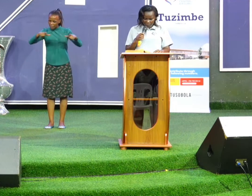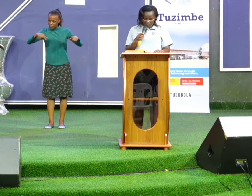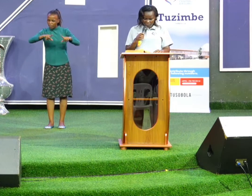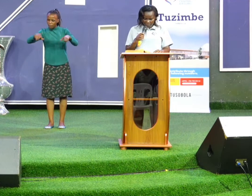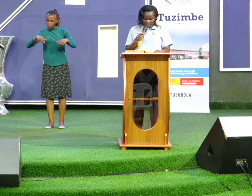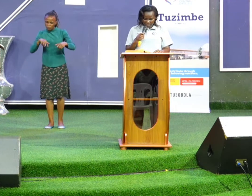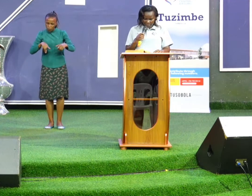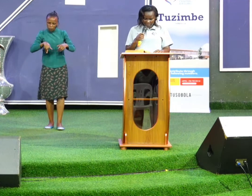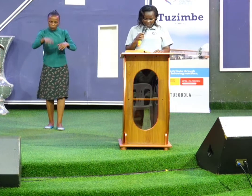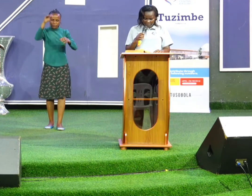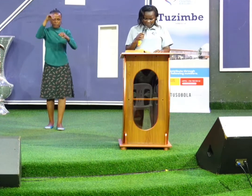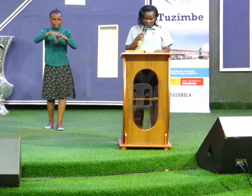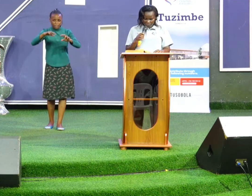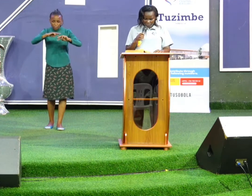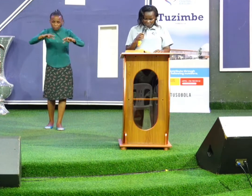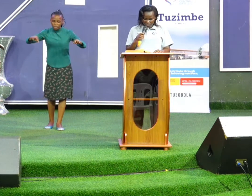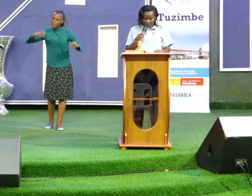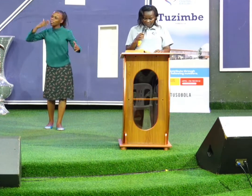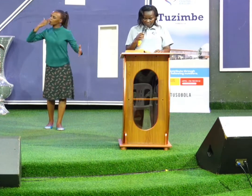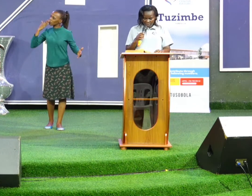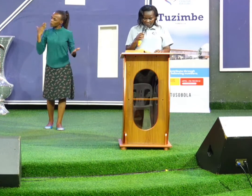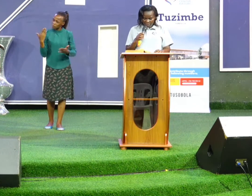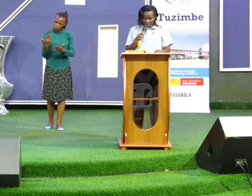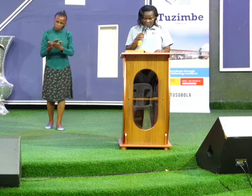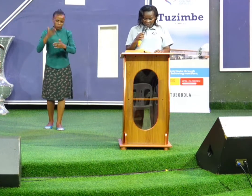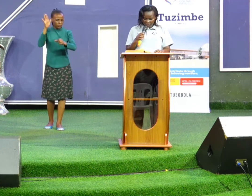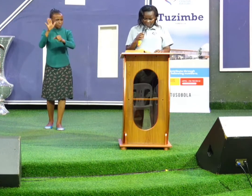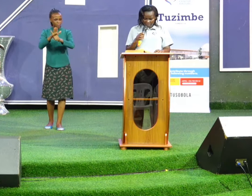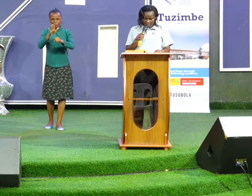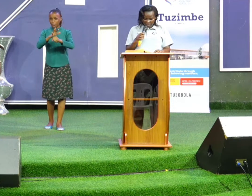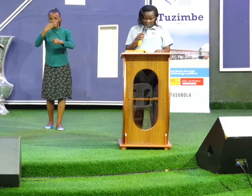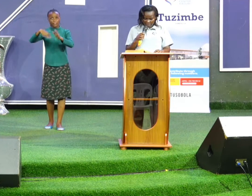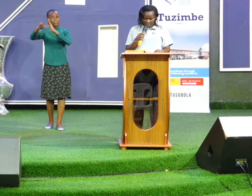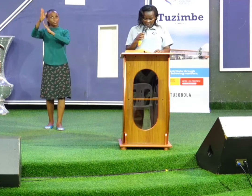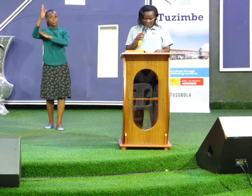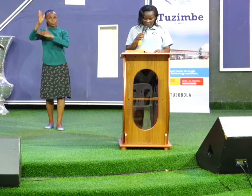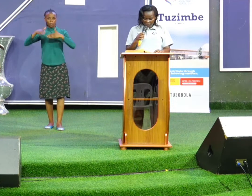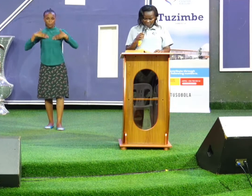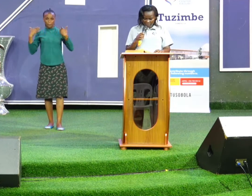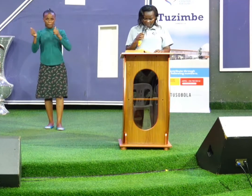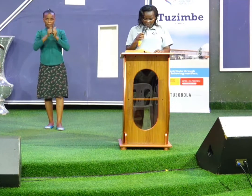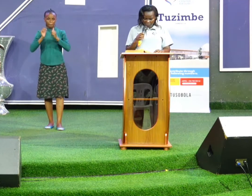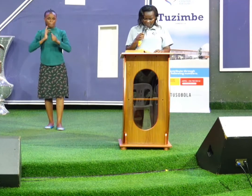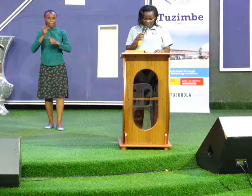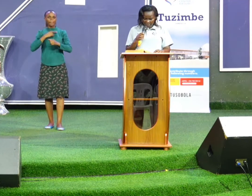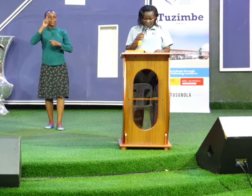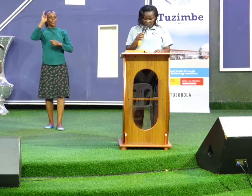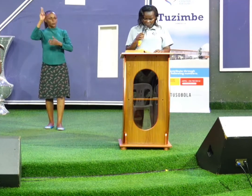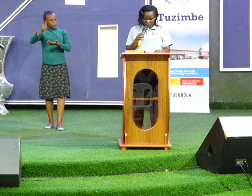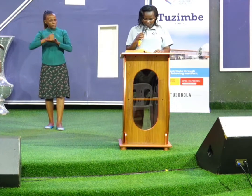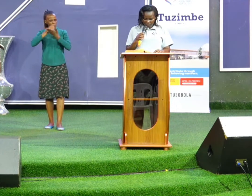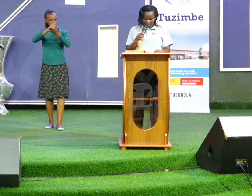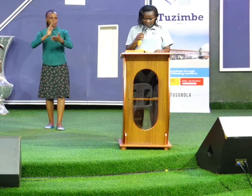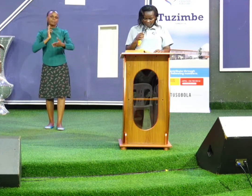twayitamu okugiketta nsi nnungi nnyo. Mukama obanga atusanyukira, kale alituyingiza mu